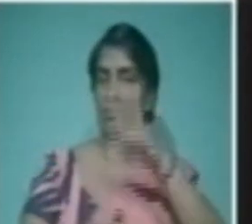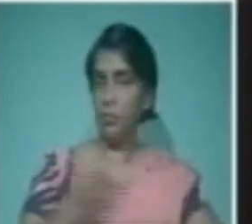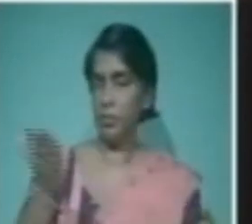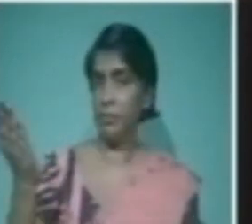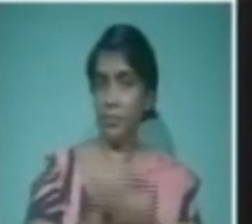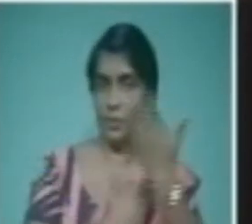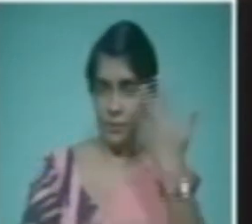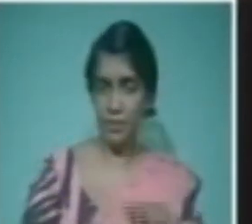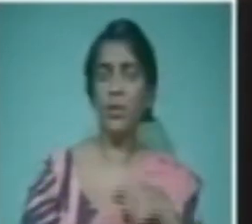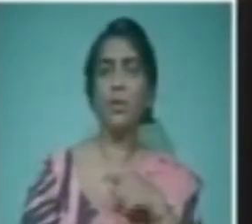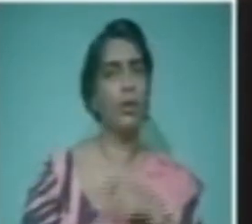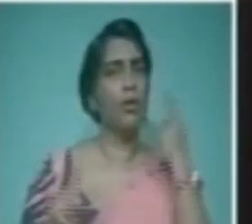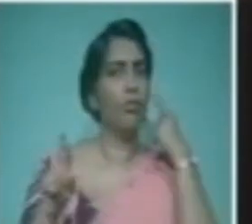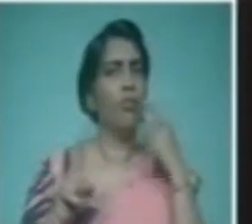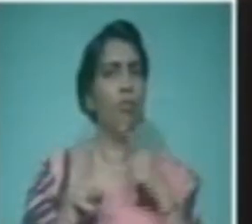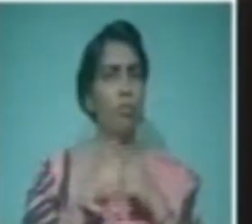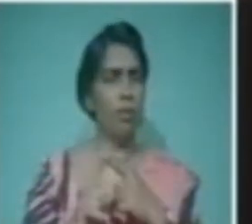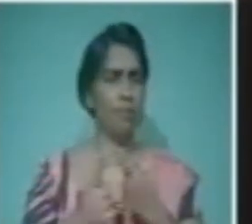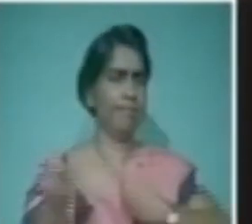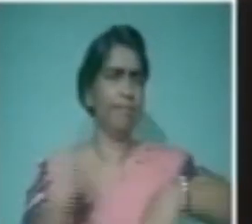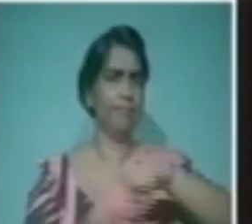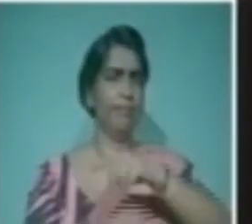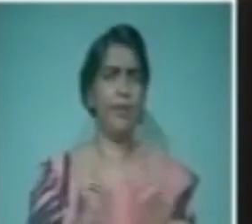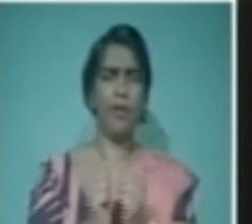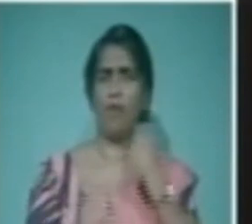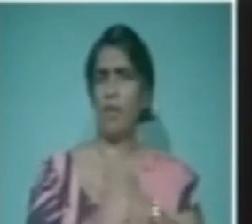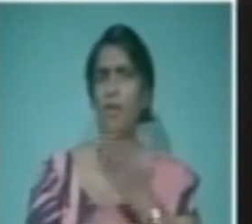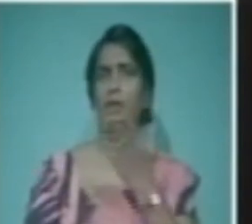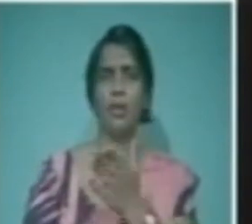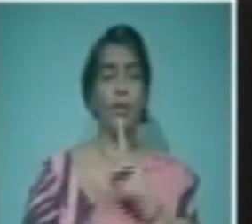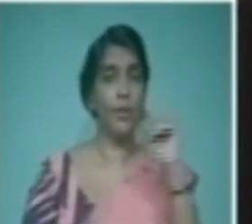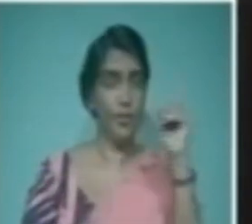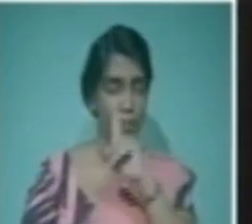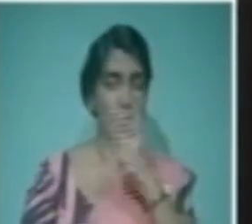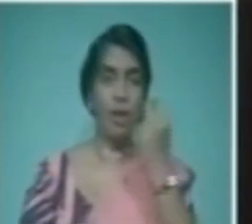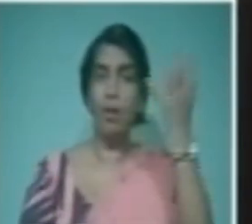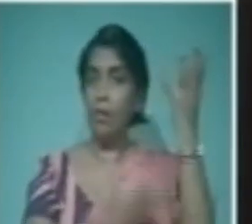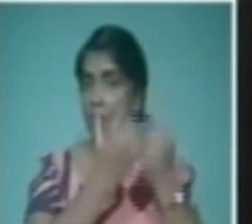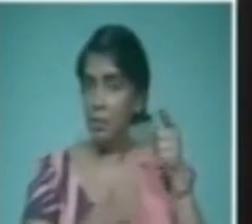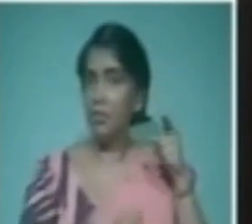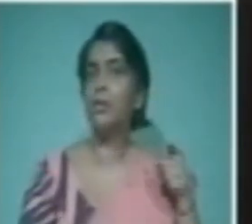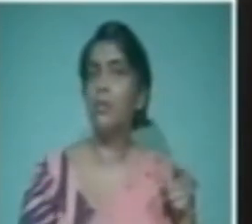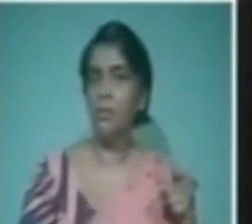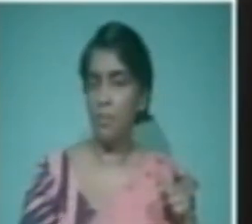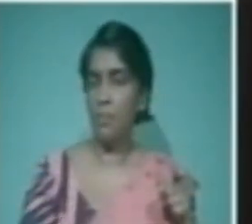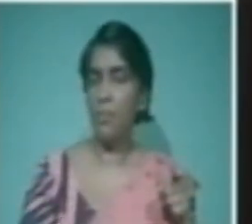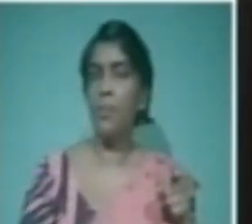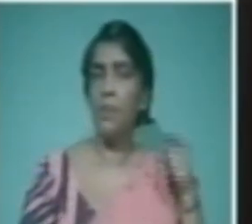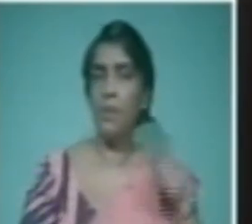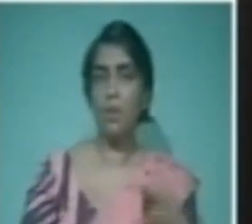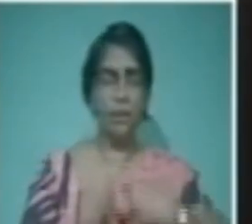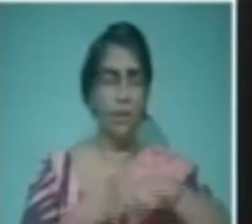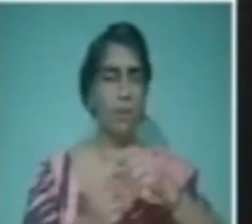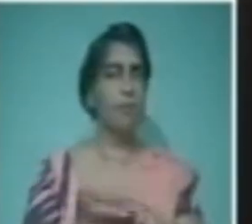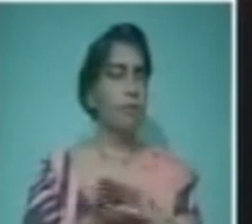කරලා තිබෙනවා ඉතින් මේකේ මේ කන පිට කරලා තින්නේ මේ ආණ්ඩුව ඉස්සෙල්ලා බ්‍රිජින් ෆයිනෑන්ස් හරහා මේ